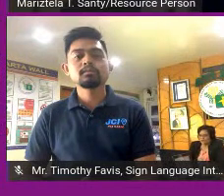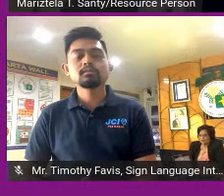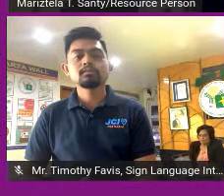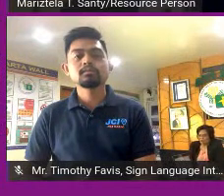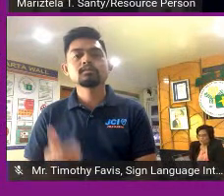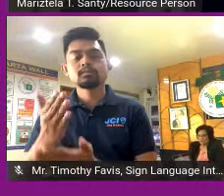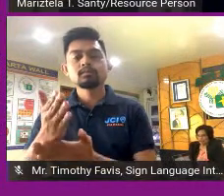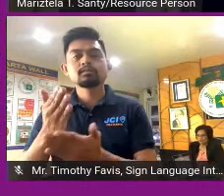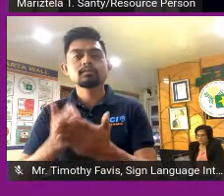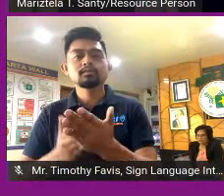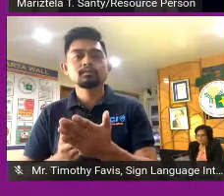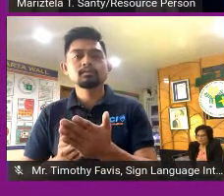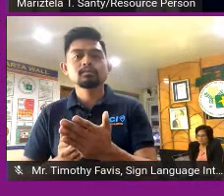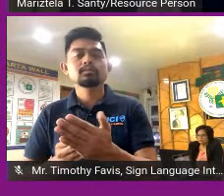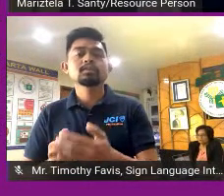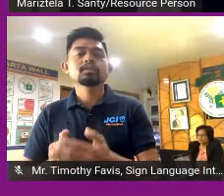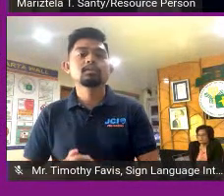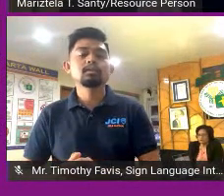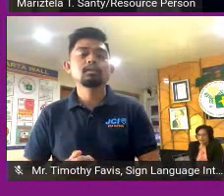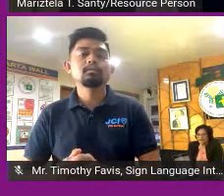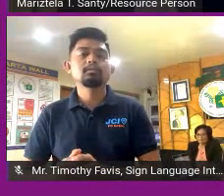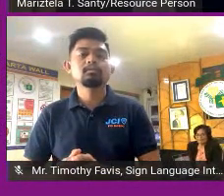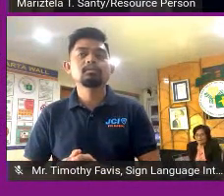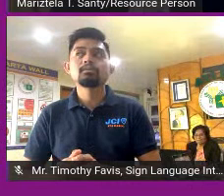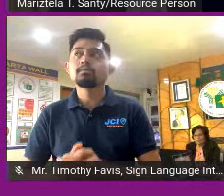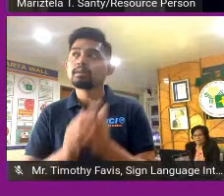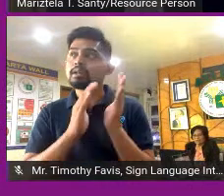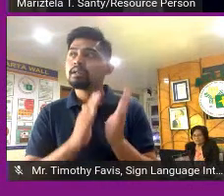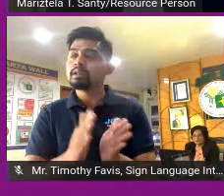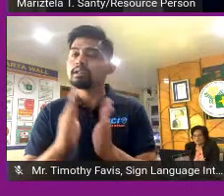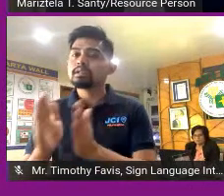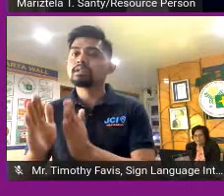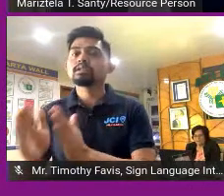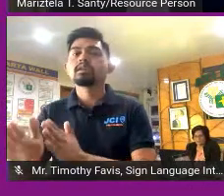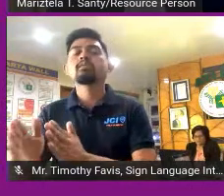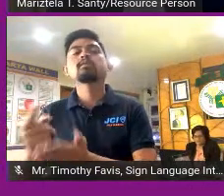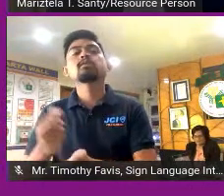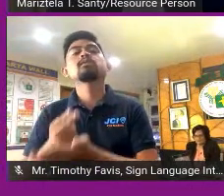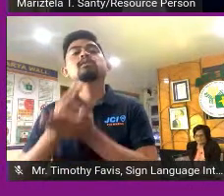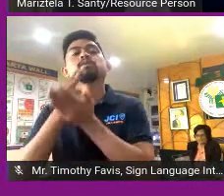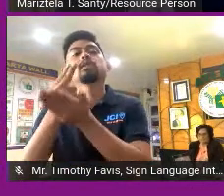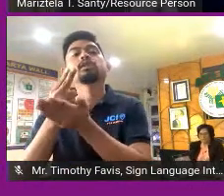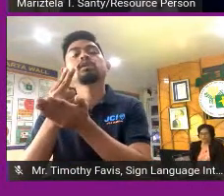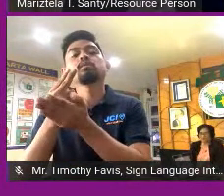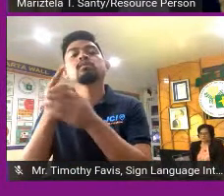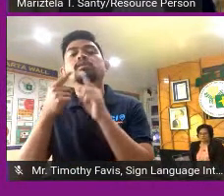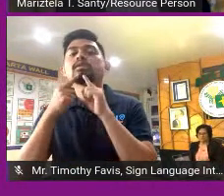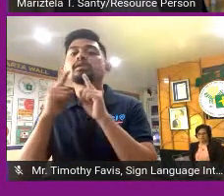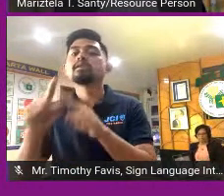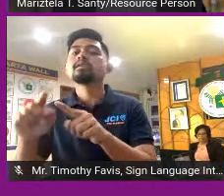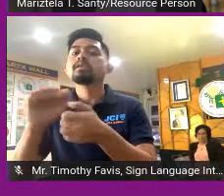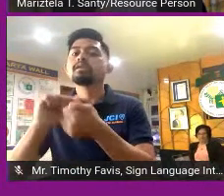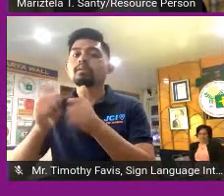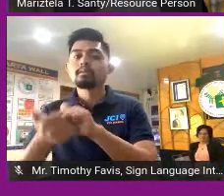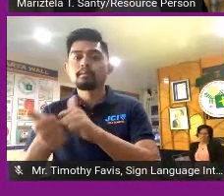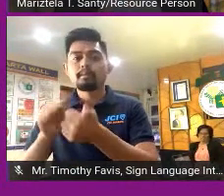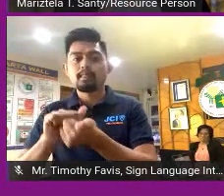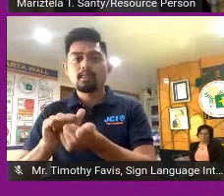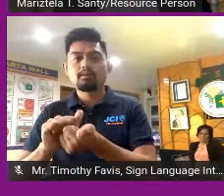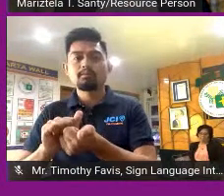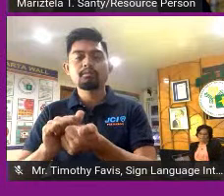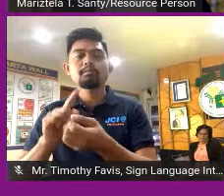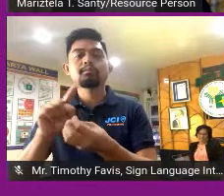some courses of action to help eliminate gender biases. Ano po?